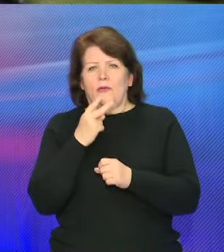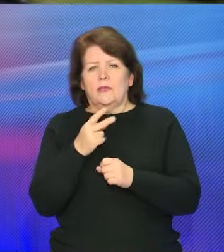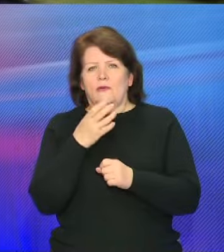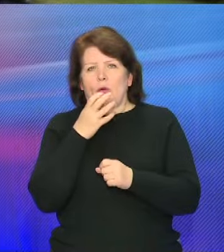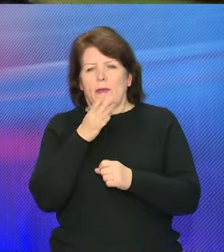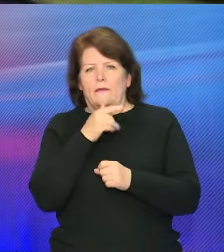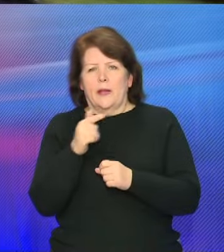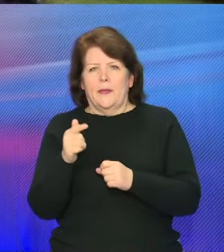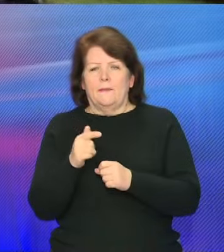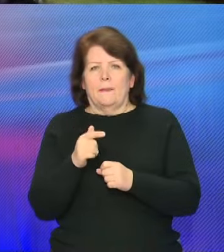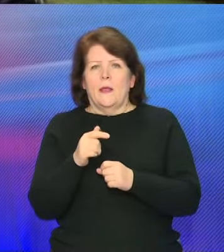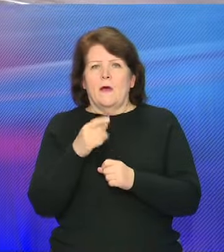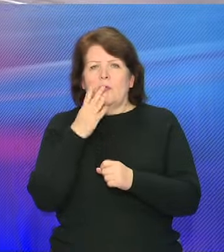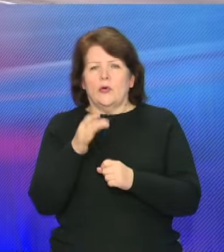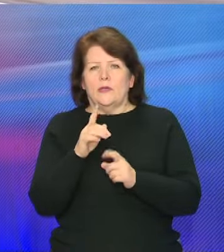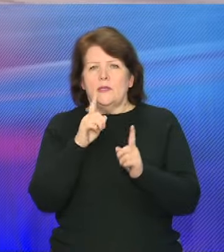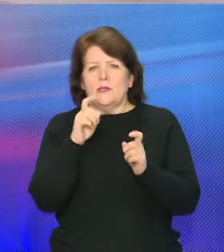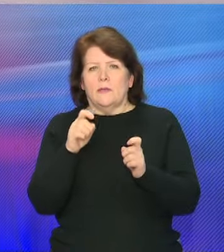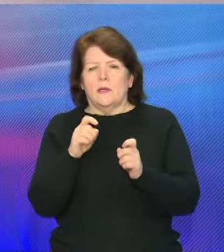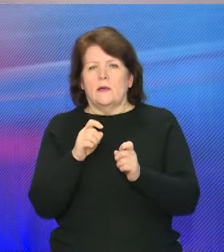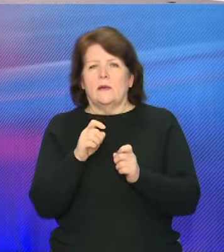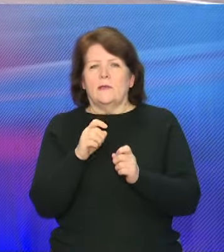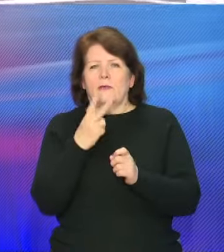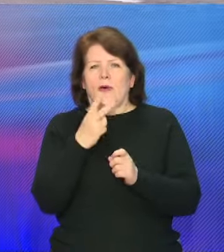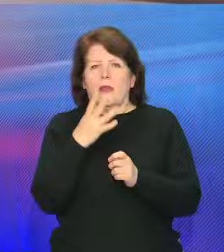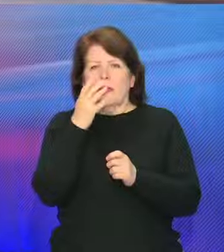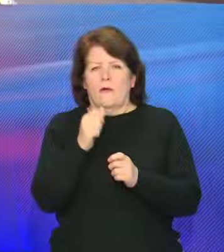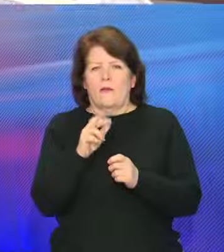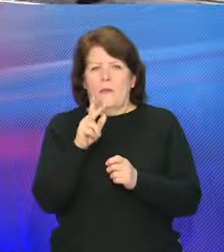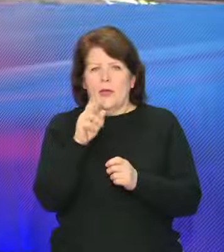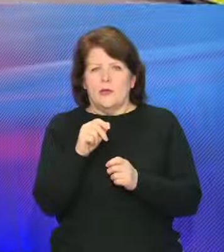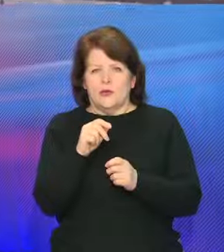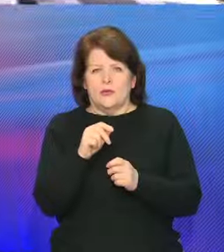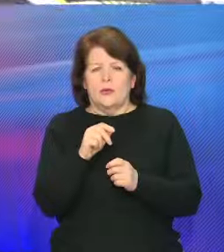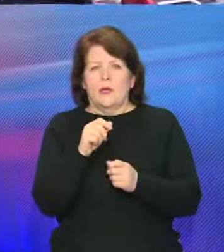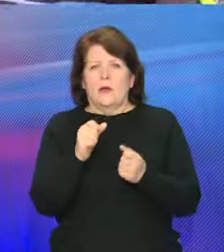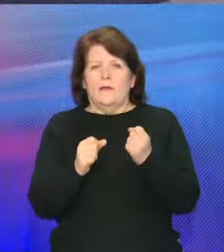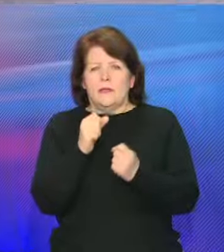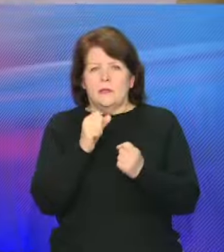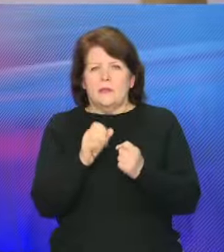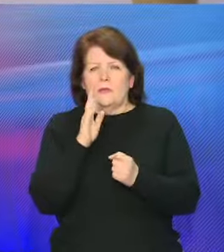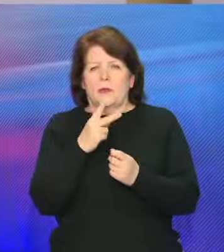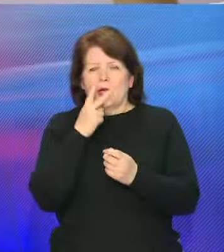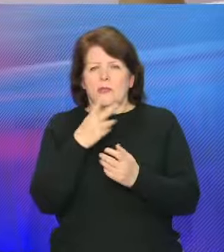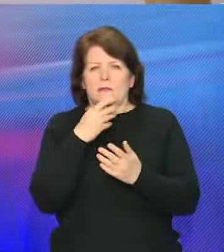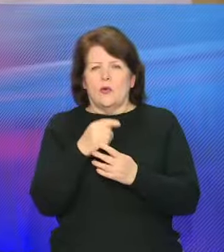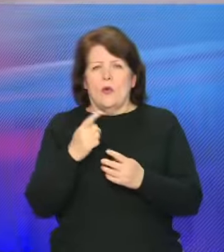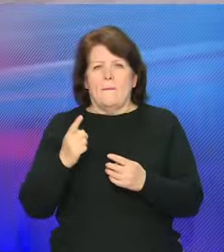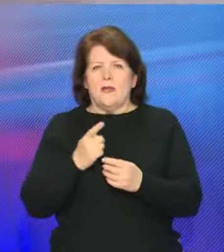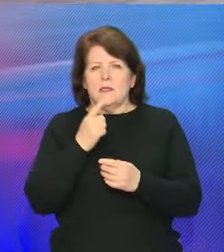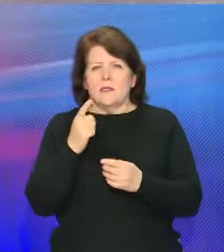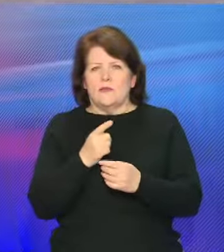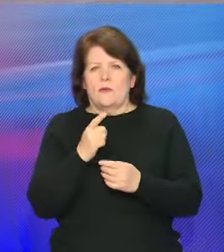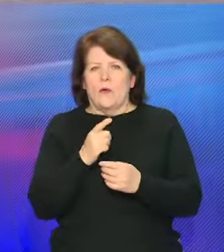У Гродні здымкі праекта праводзяцца на працягу 2 дзён. У пятніцу дрыфт-пілоты будуць дэманстраваць сваё майстэрства ў раёне старога